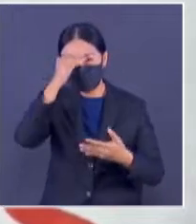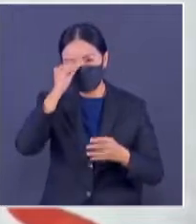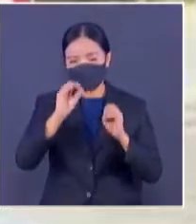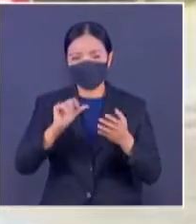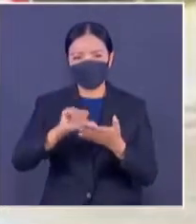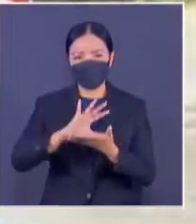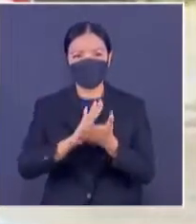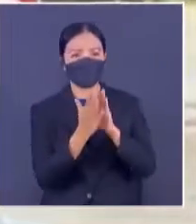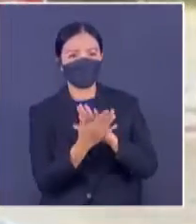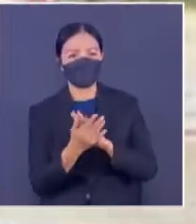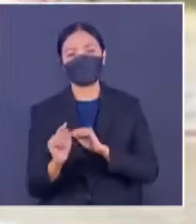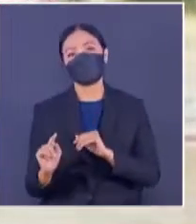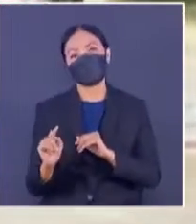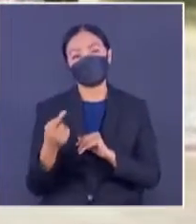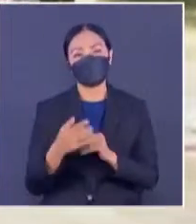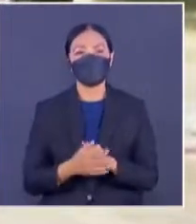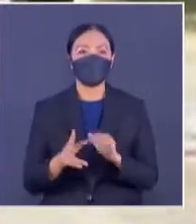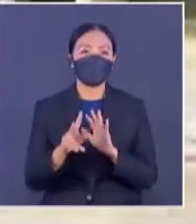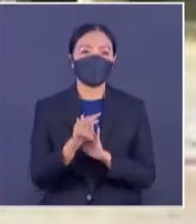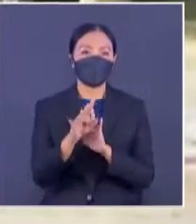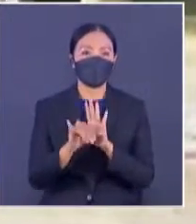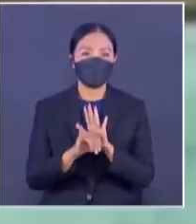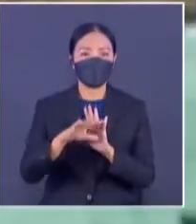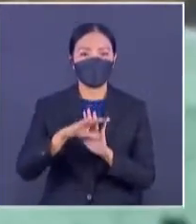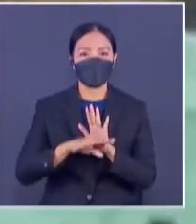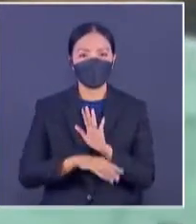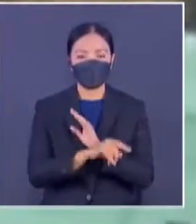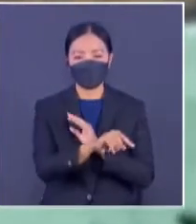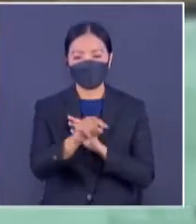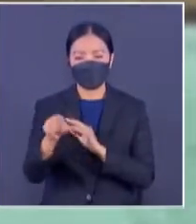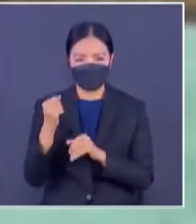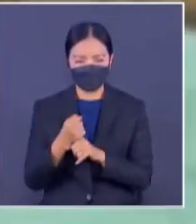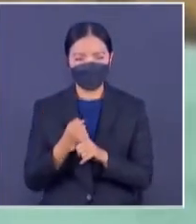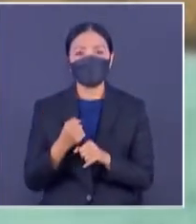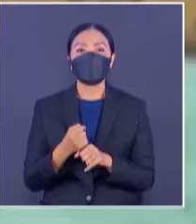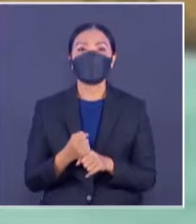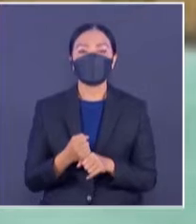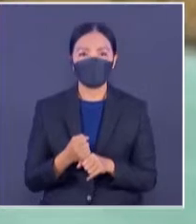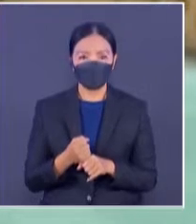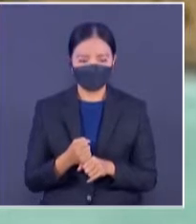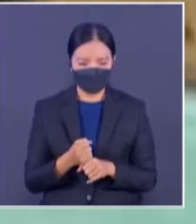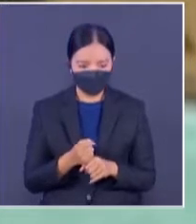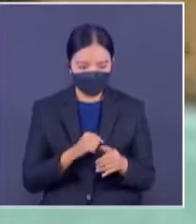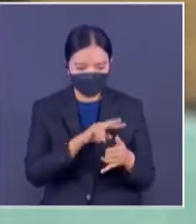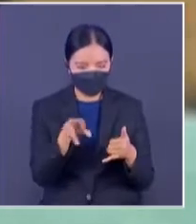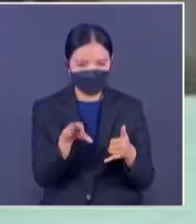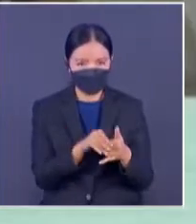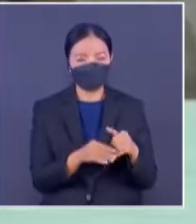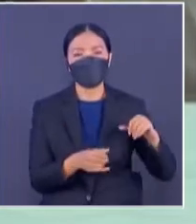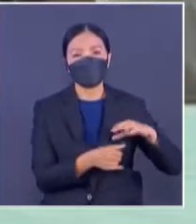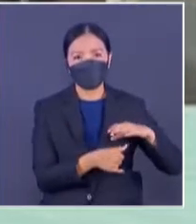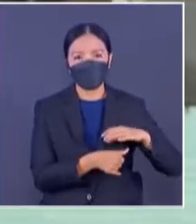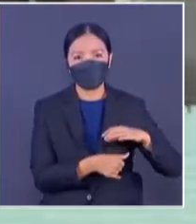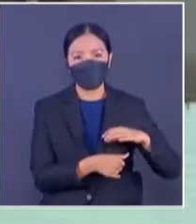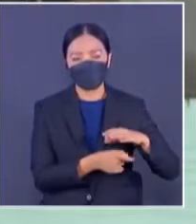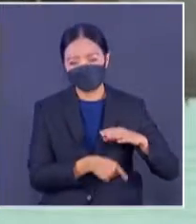คือมาตรการแล้วก็นโยบายในเบื้องต้นครับที่ทุกพื้นที่ต้องดำเนินการอย่างนี้ตรวจพบกักตัวเลยครับแล้วก็ป